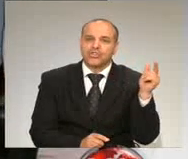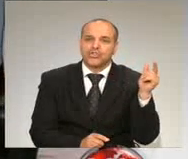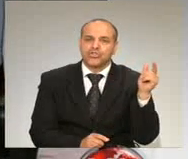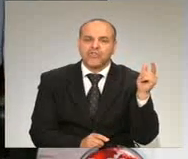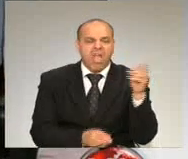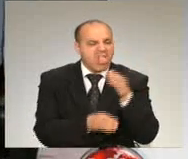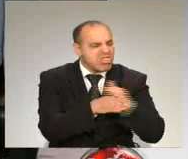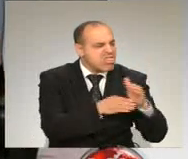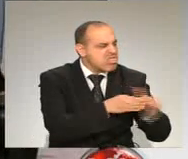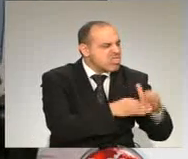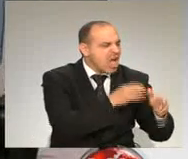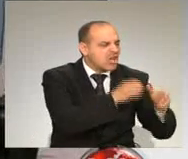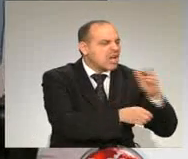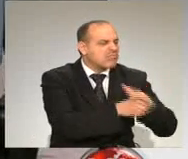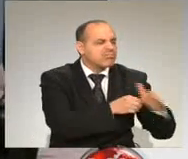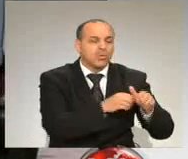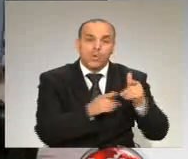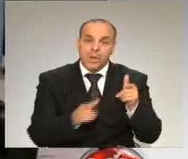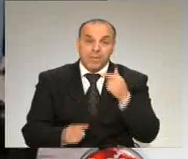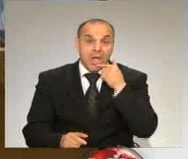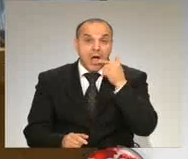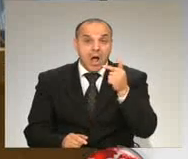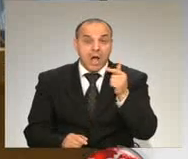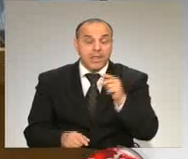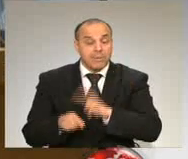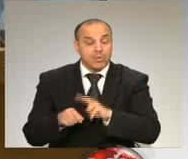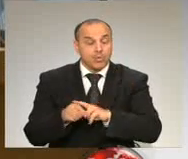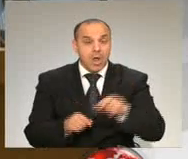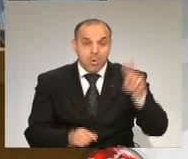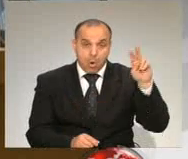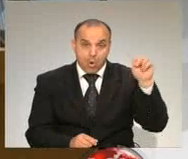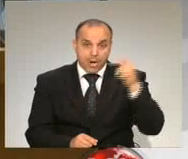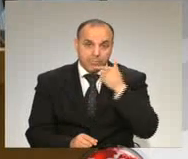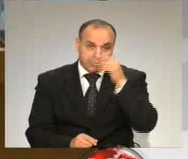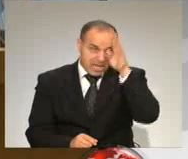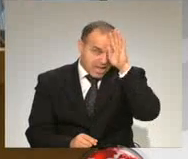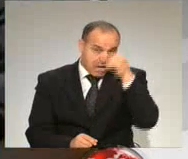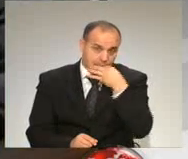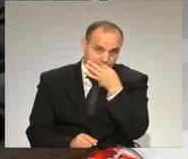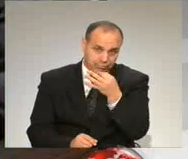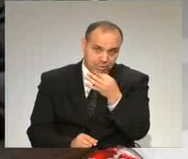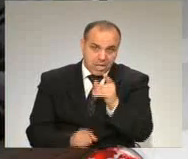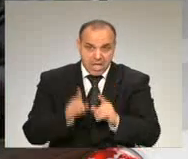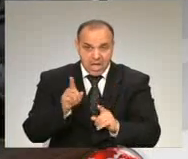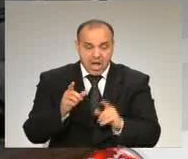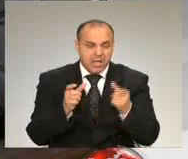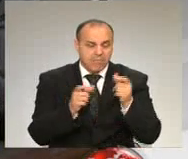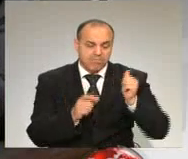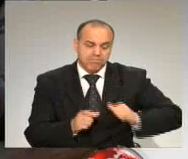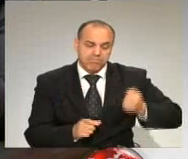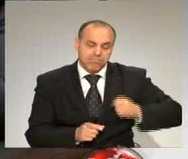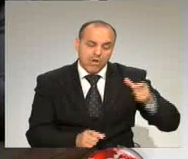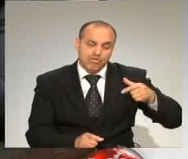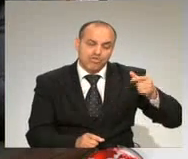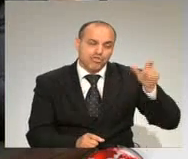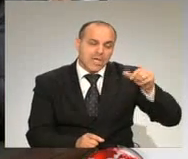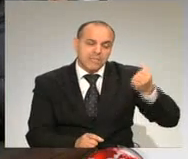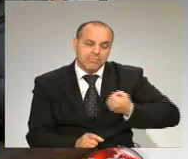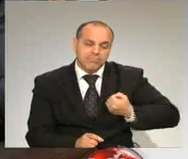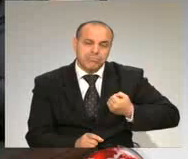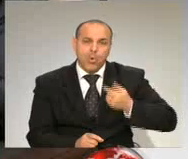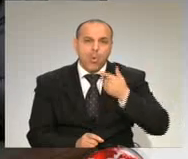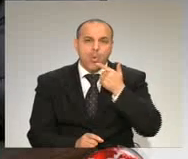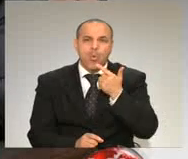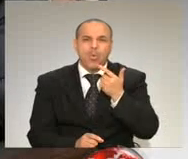إبادة جماعية. وقال مندوب العراق بالأمم المتحدة محمد علي الحكيم إن هذه الجماعات الإرهابية دنست